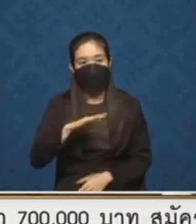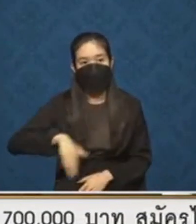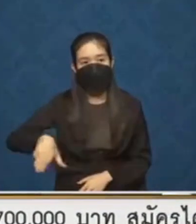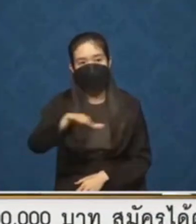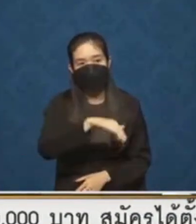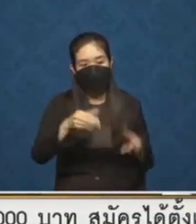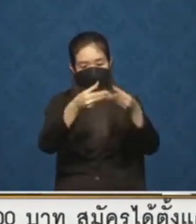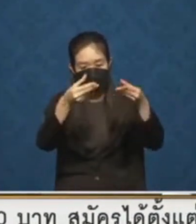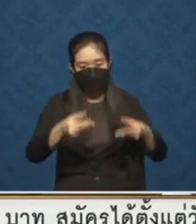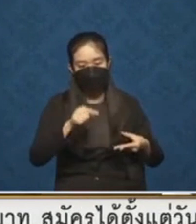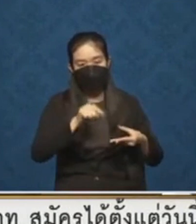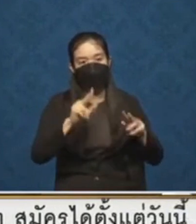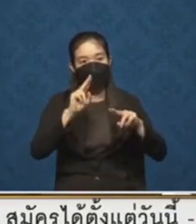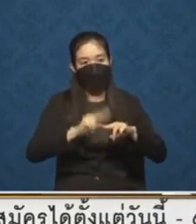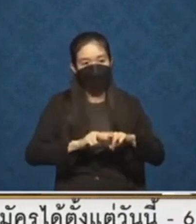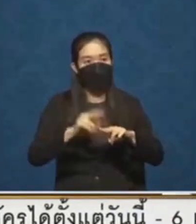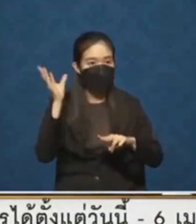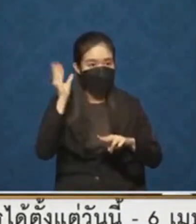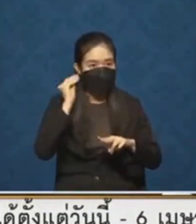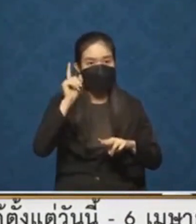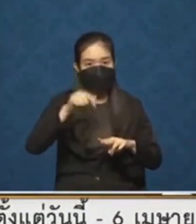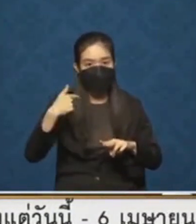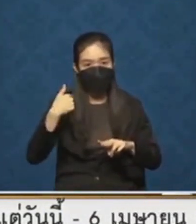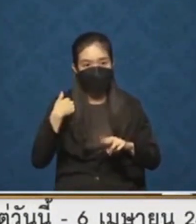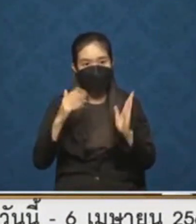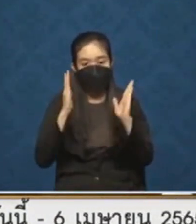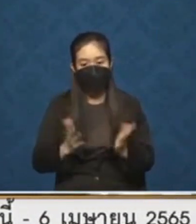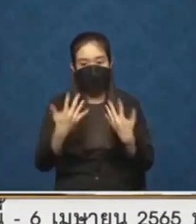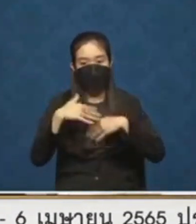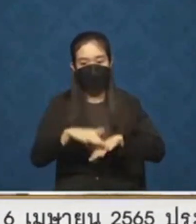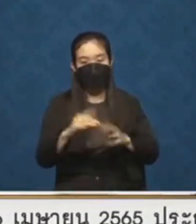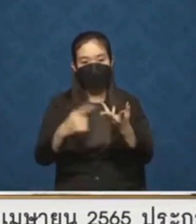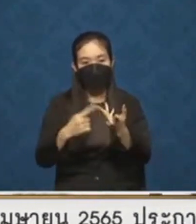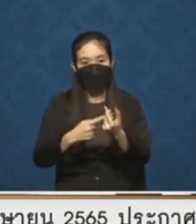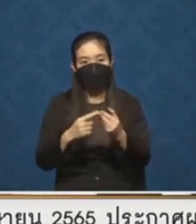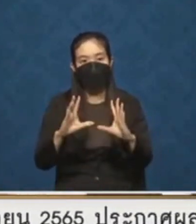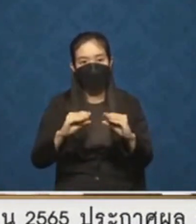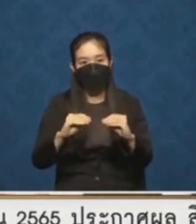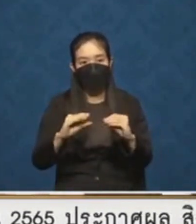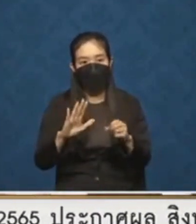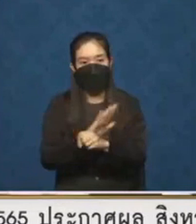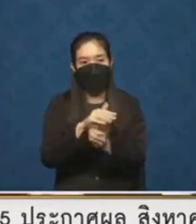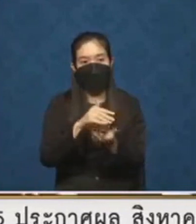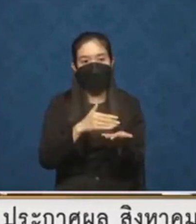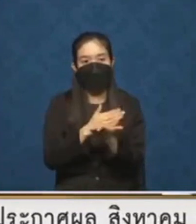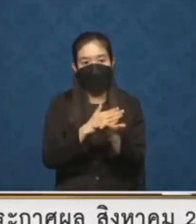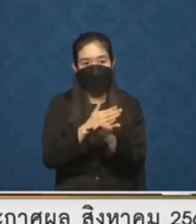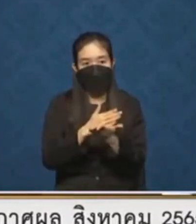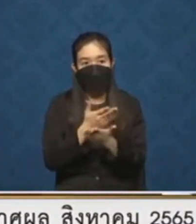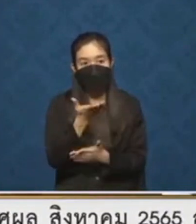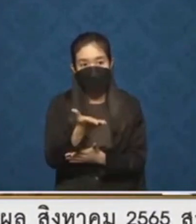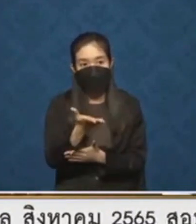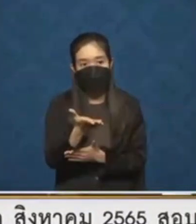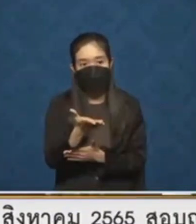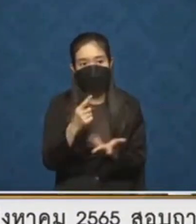ก็มการพิจารณากันไปอยที่บอก เพรเห็นจำนวนของผู้ทอยู่ใน ในสพาบางตาในพิเชษเชื้อเมεtime